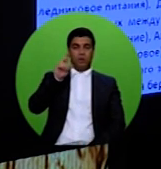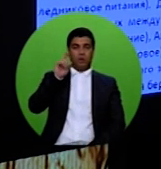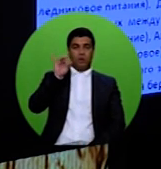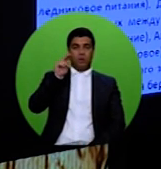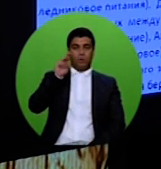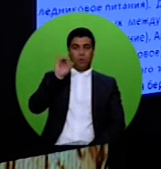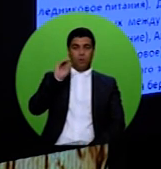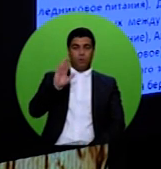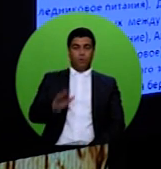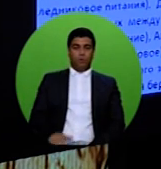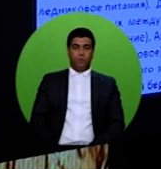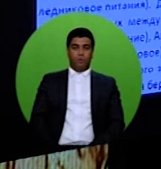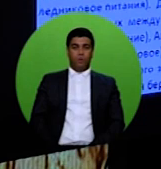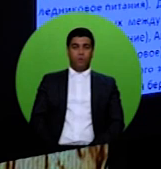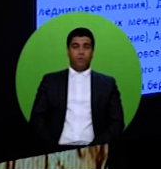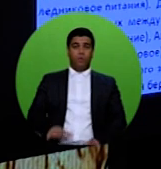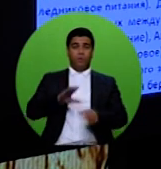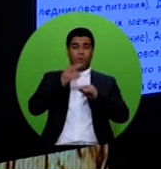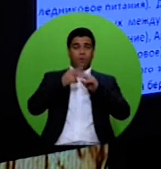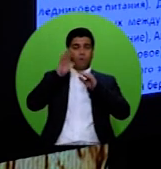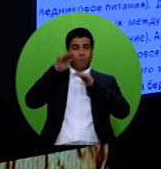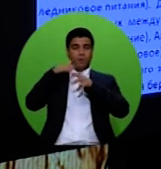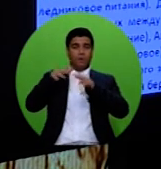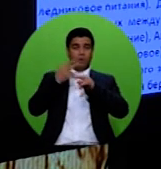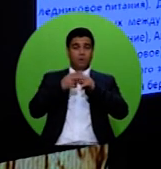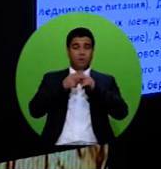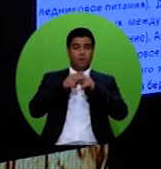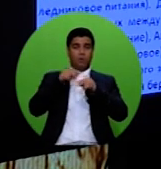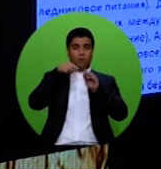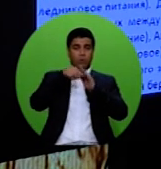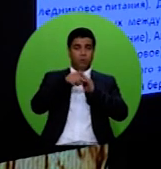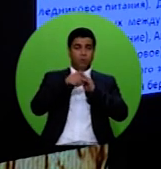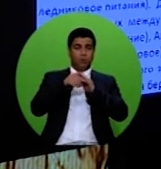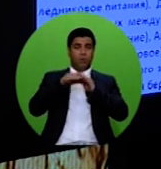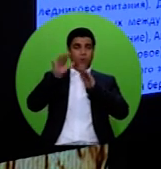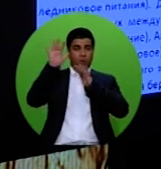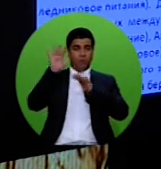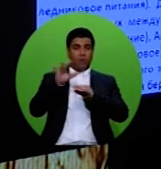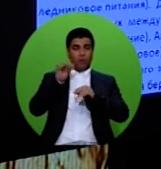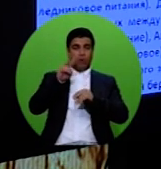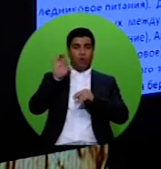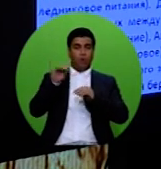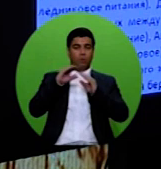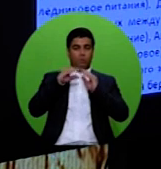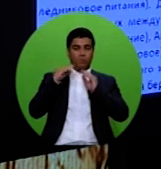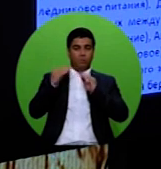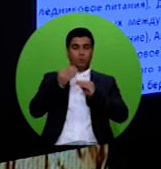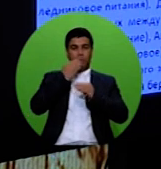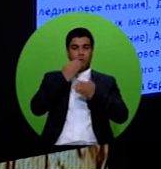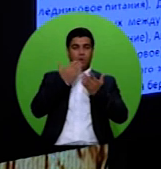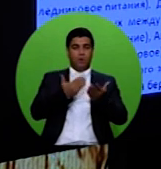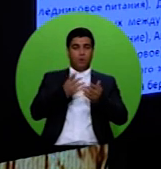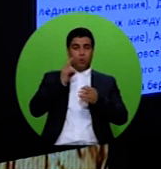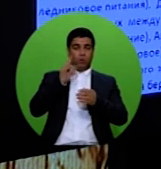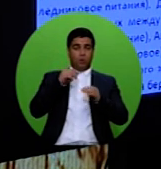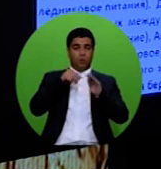хребтов. Все реки, ребята, этого района имеют снеговое и ледниковое питание.